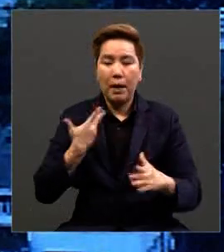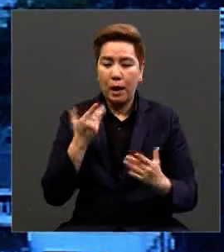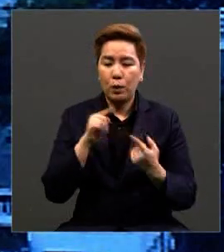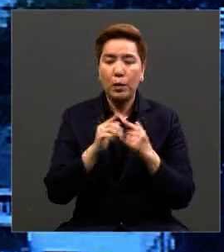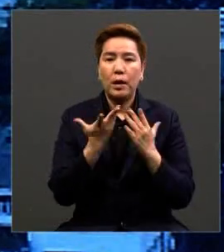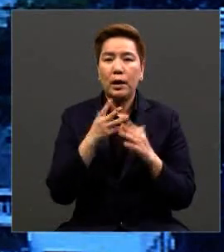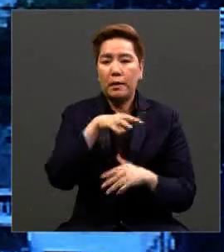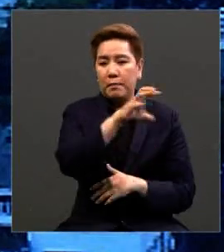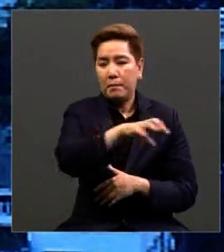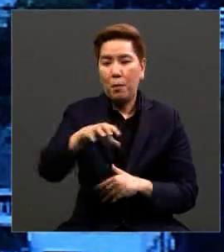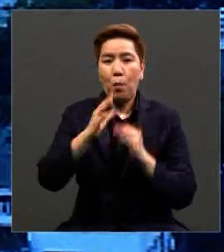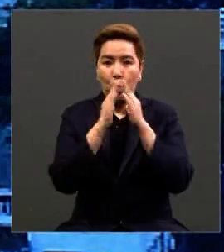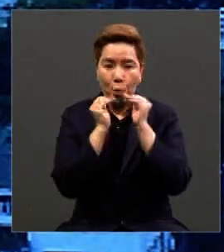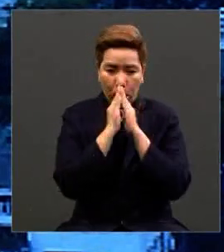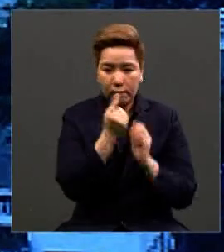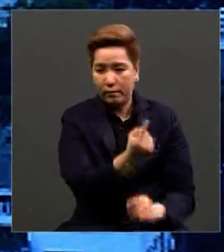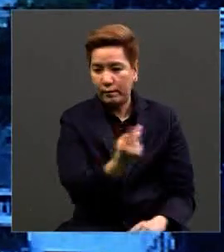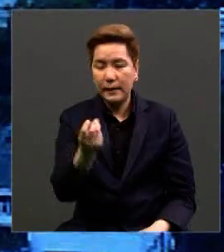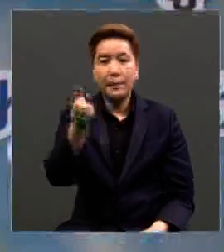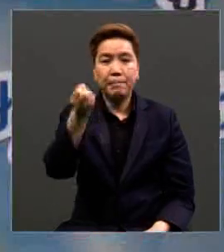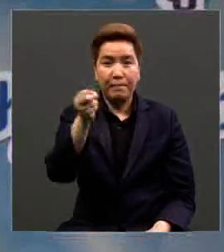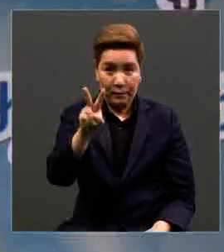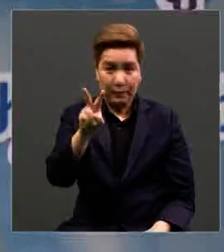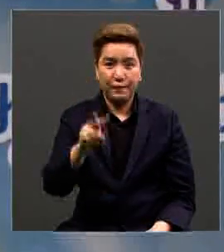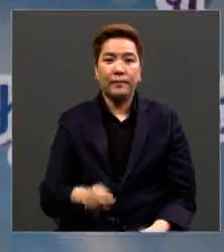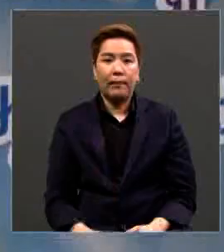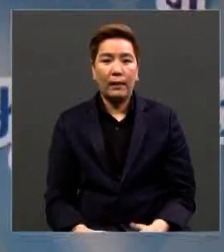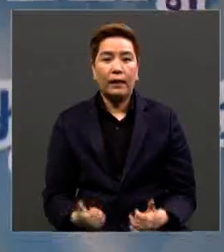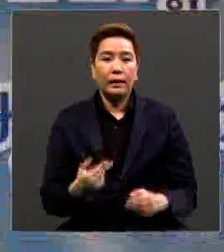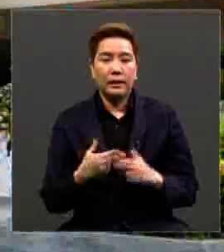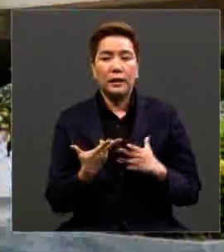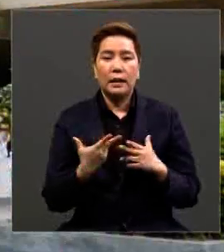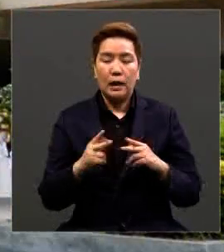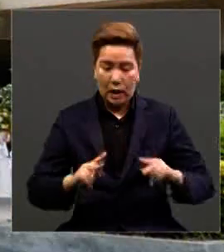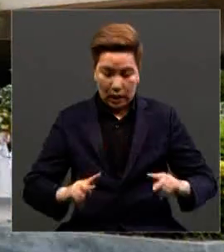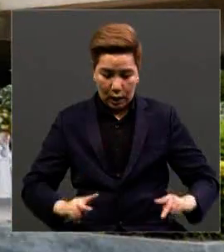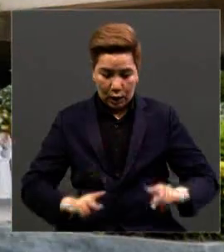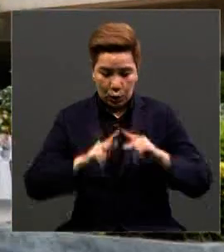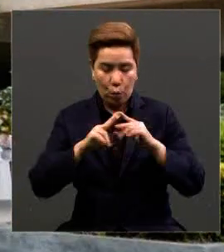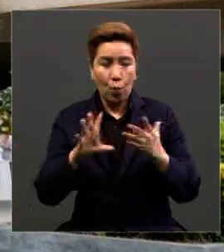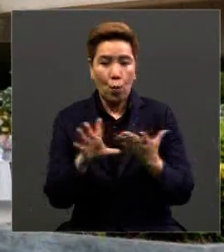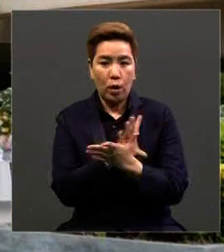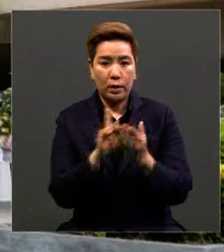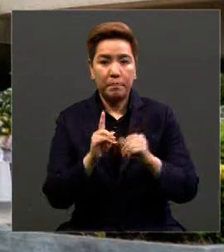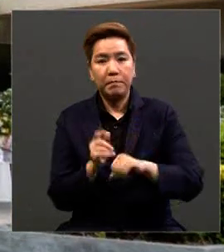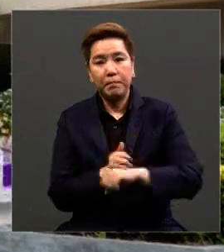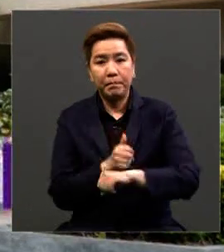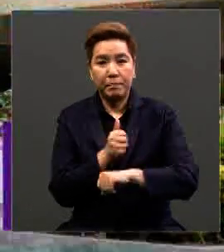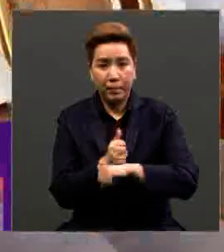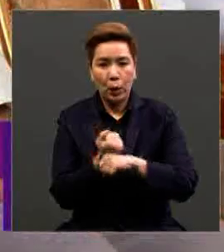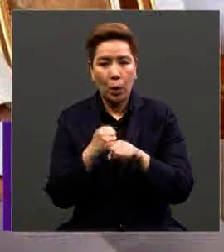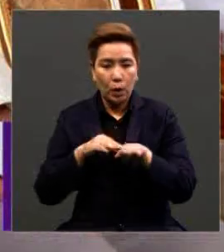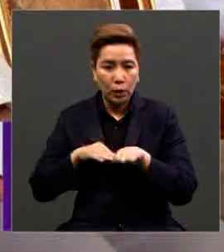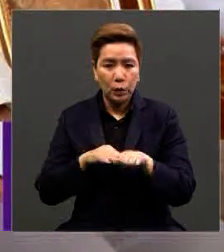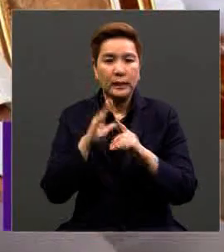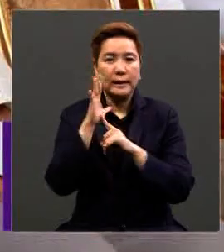ารามหลวง12พระอารามด้วยค่ะโดยนายอิทธิพลคุณปลื้มค่ะรัฐมนตรีว่าการกระทรวงวัฒนธรรมนะฮะปล่อยขบ